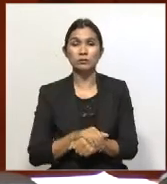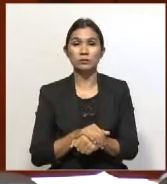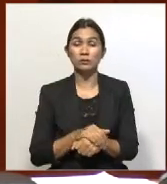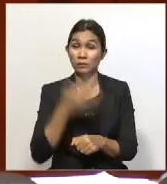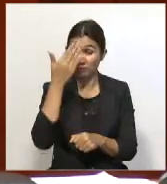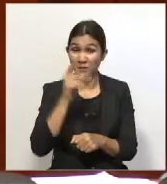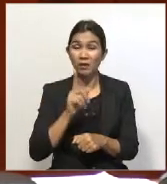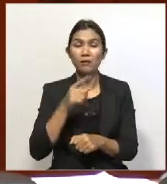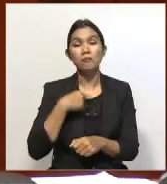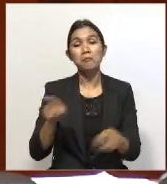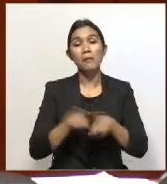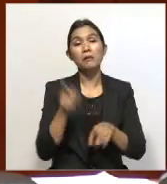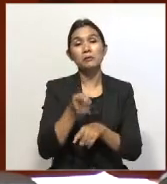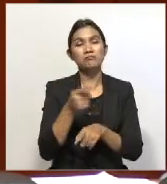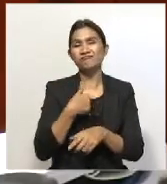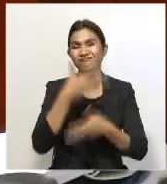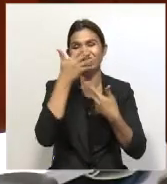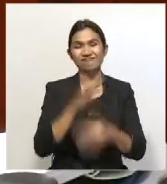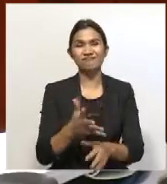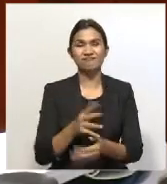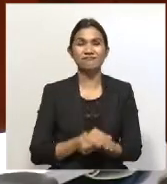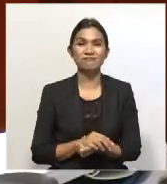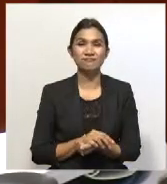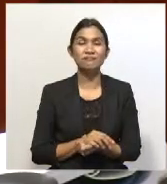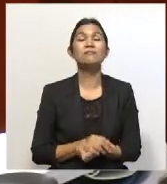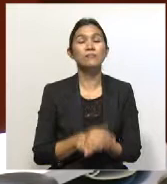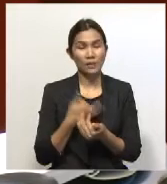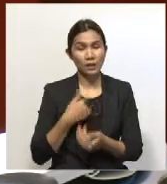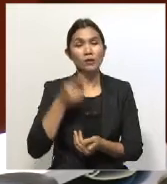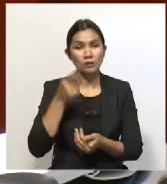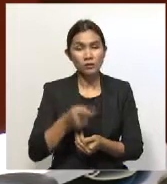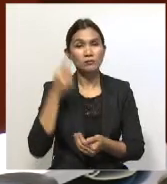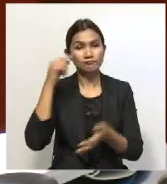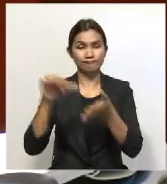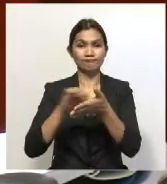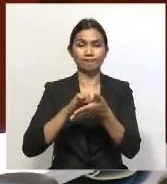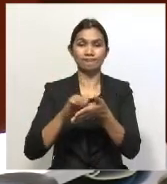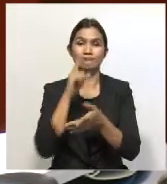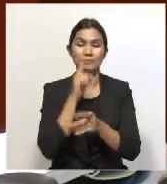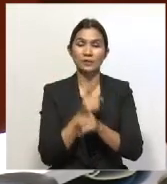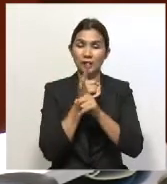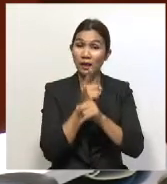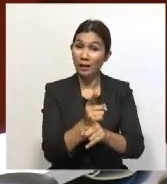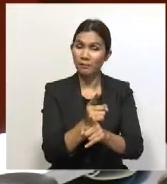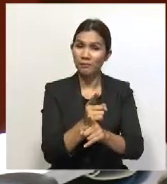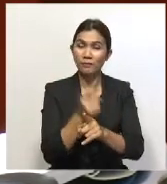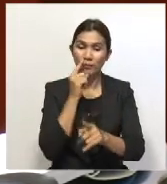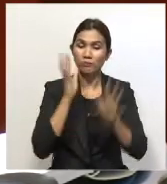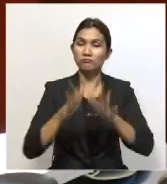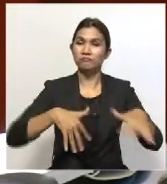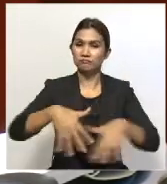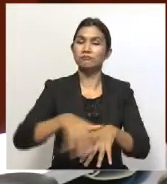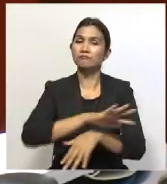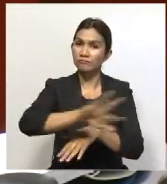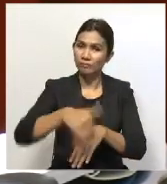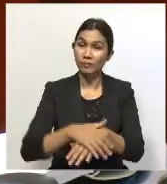ราะว่าถ้าอยู่แบบเดิมๆมันก็ไม่น่าสนใจเพราะฉะนั้นเราก็ต้องมีการปรับปรุงตามความประสงค์ของพี่น้องประชาชน